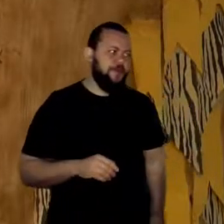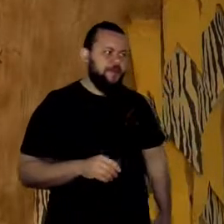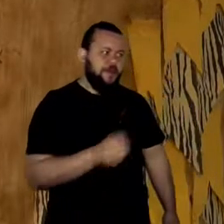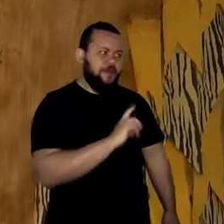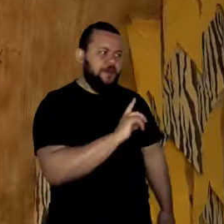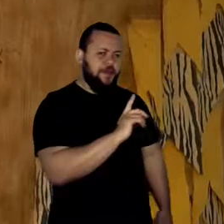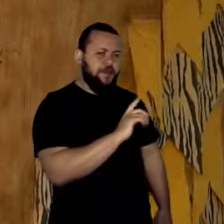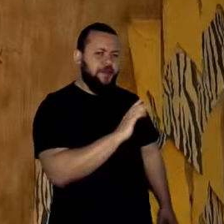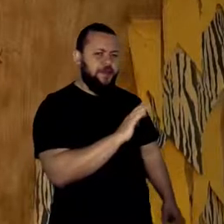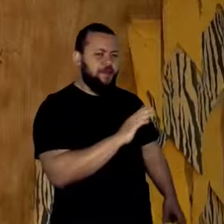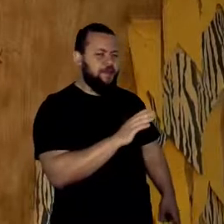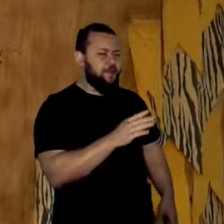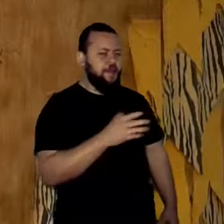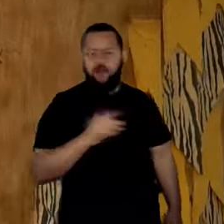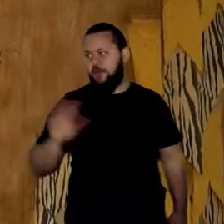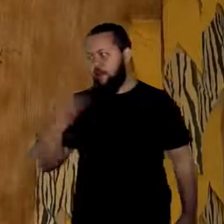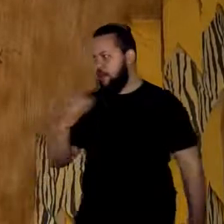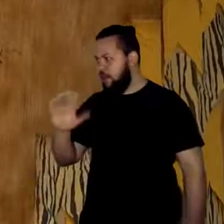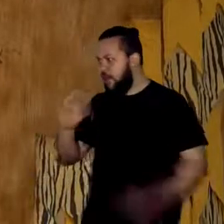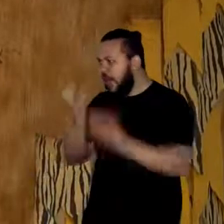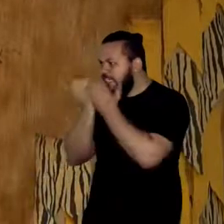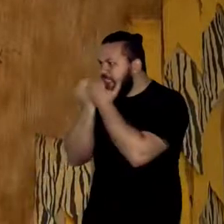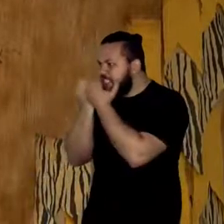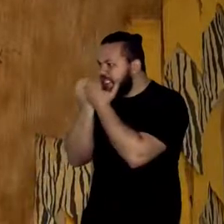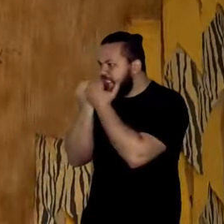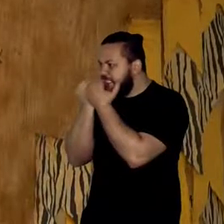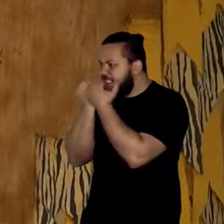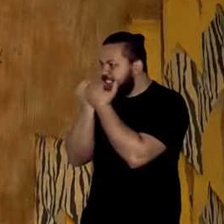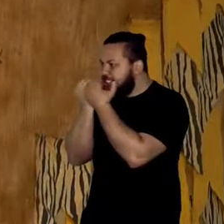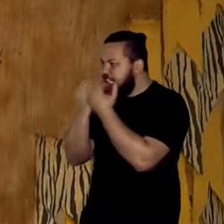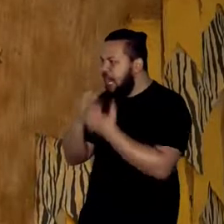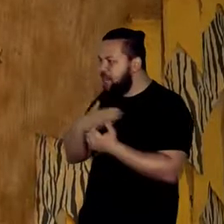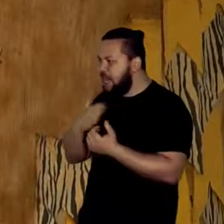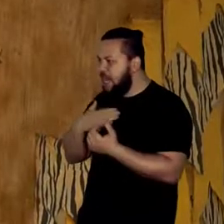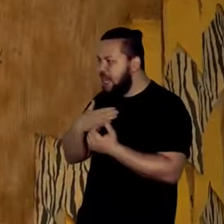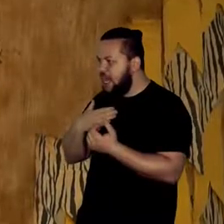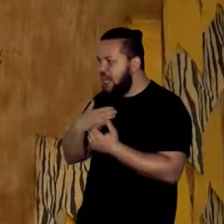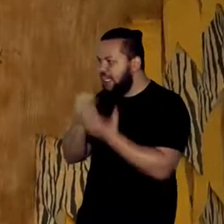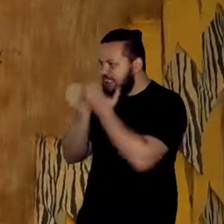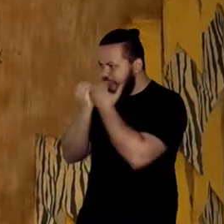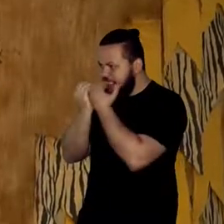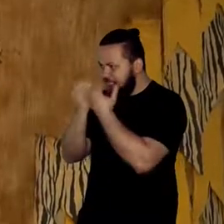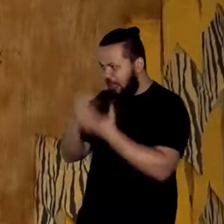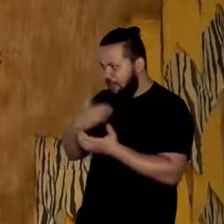Ah. Okay. Ah. Mio, tuyo, eh? Tuyo, mio. Tuyo, mio. Mio, mio.